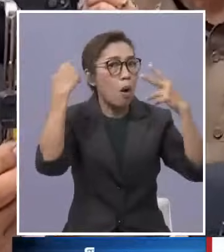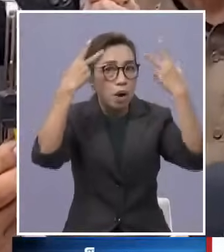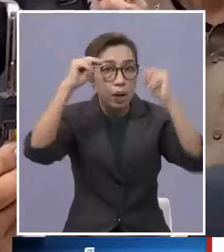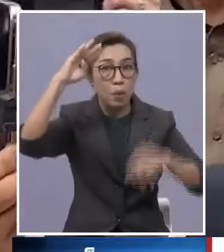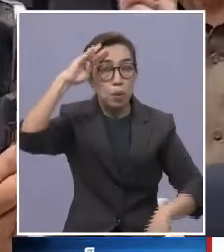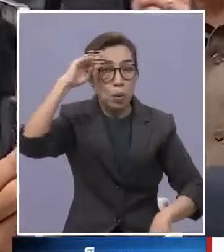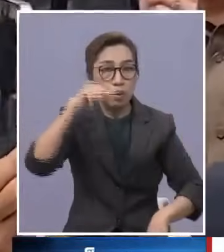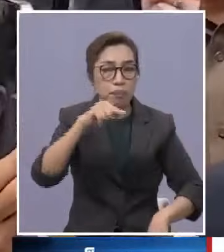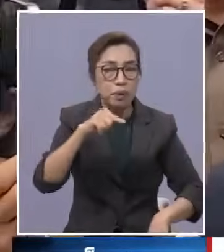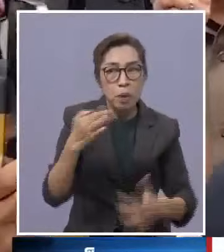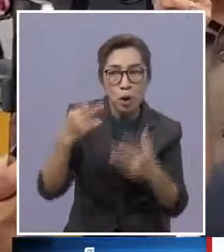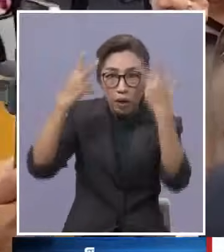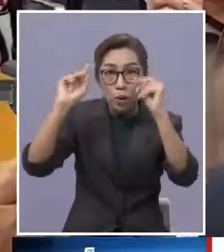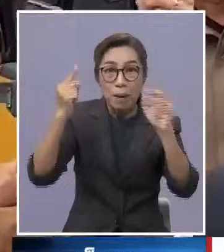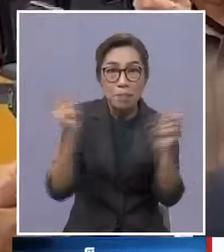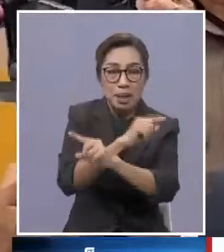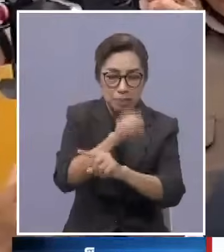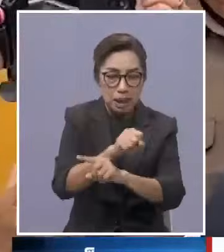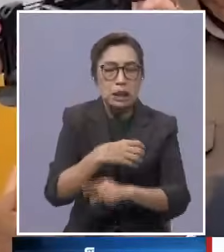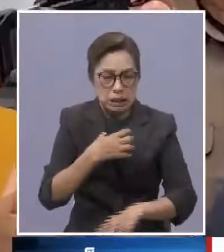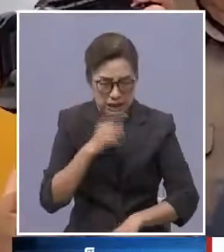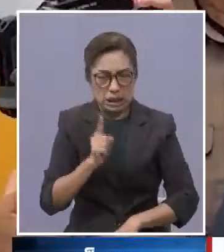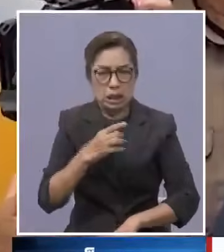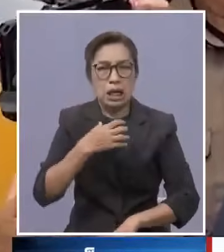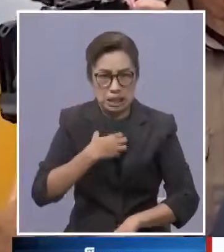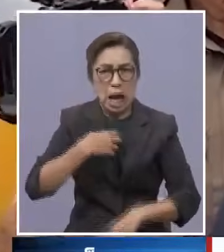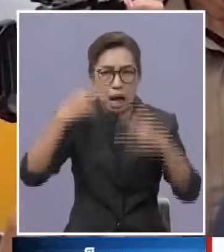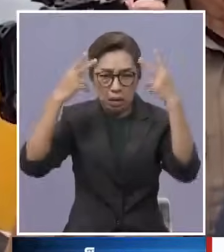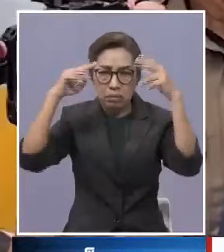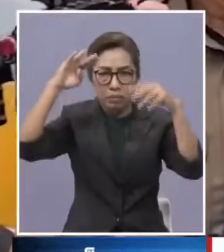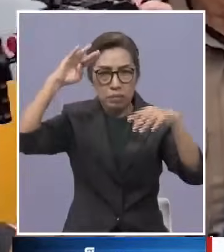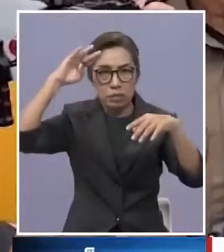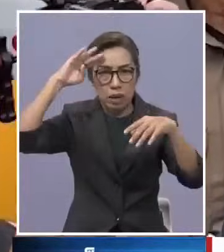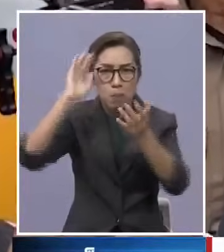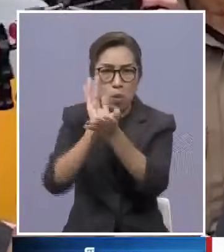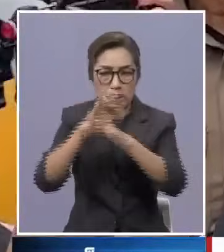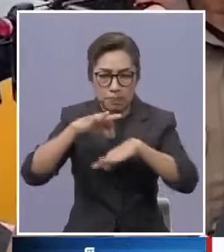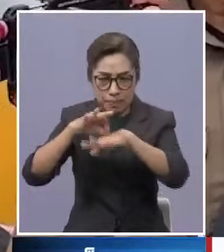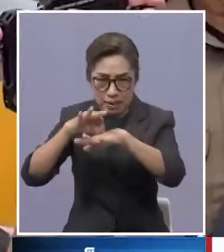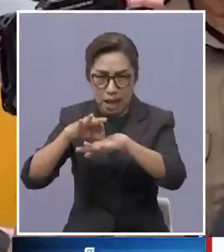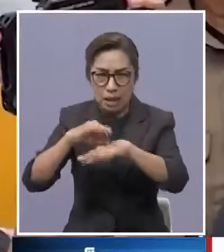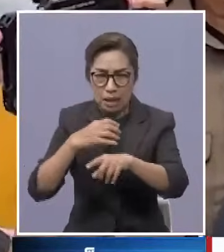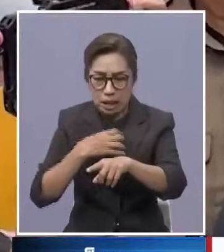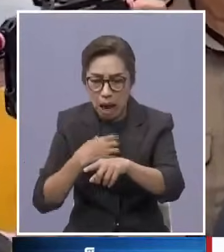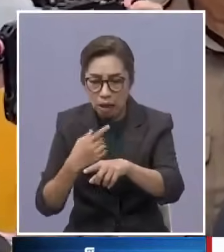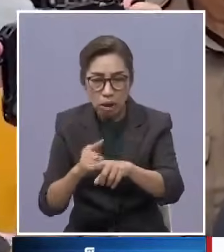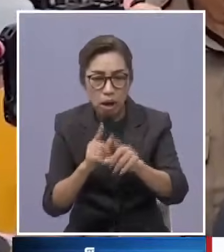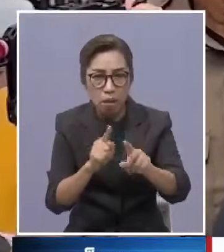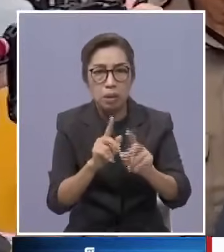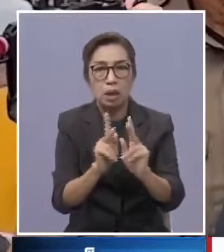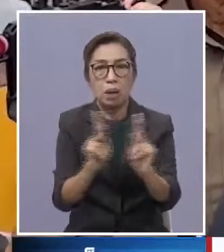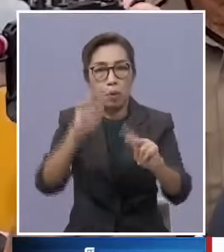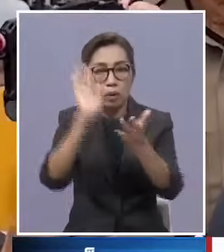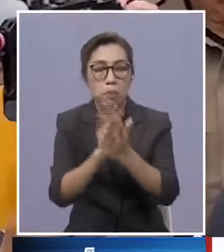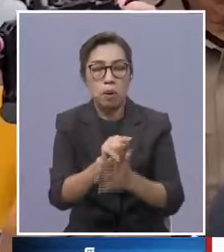ก็อยากจะพิจารณาให้จบแหละแต่มันมีกตร.บางคนคัดค้านพลเอกประยุทธ์และพลเอกประยุทธ์ก็เลยรับลูกฮะถ